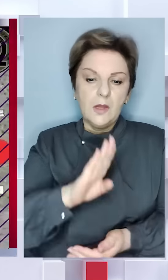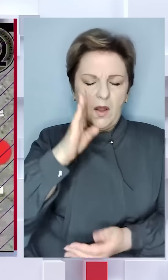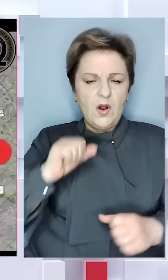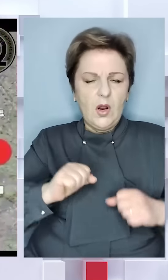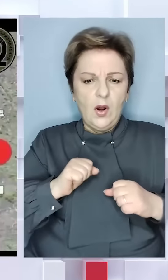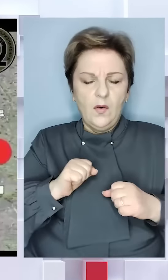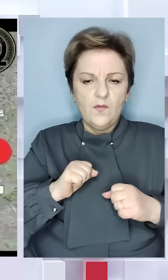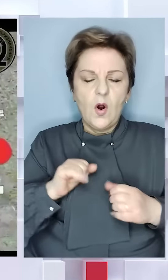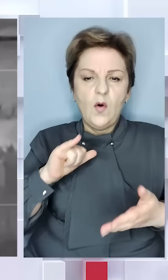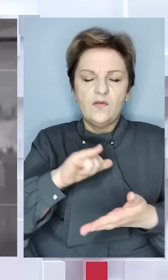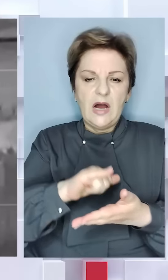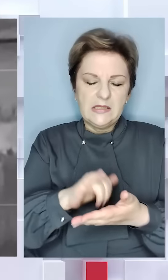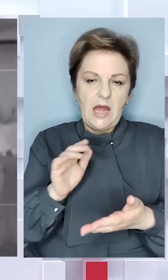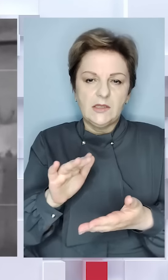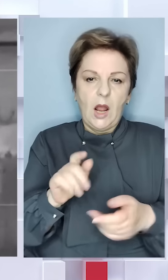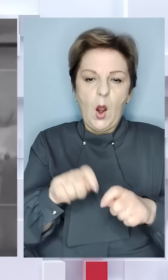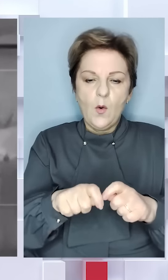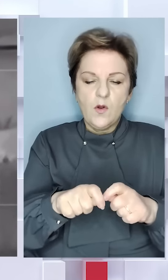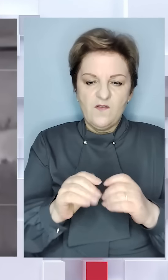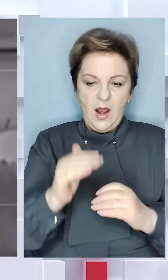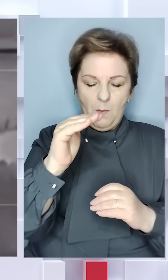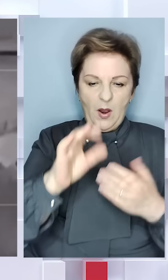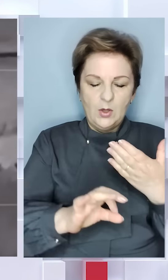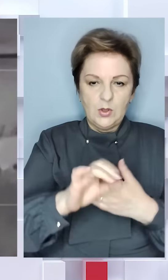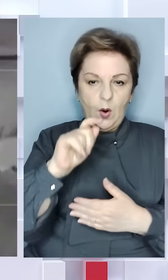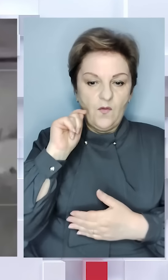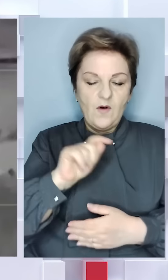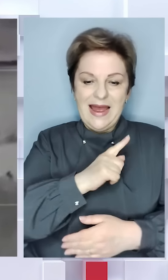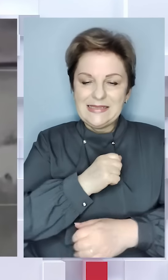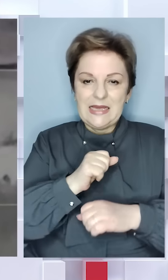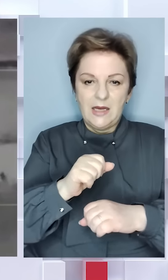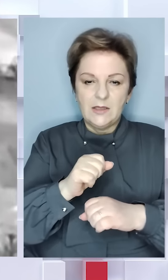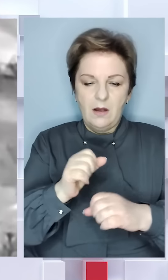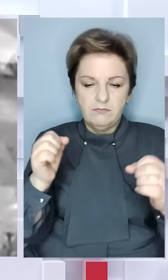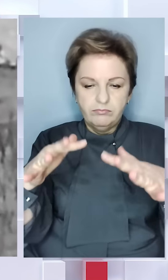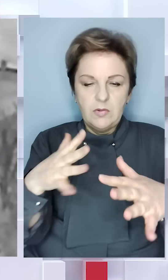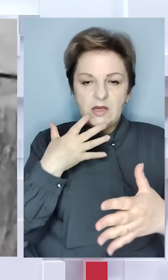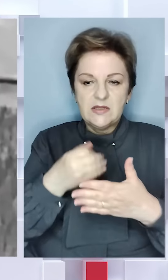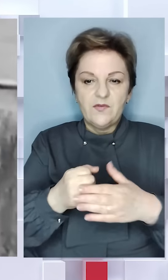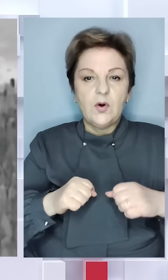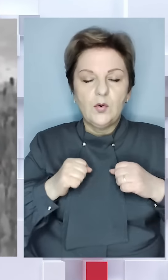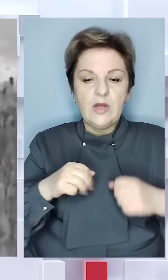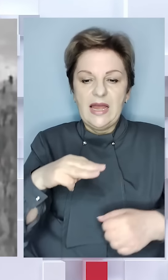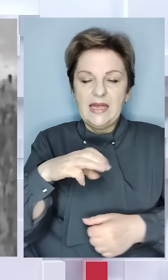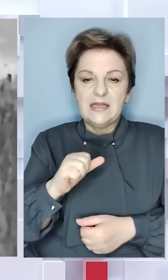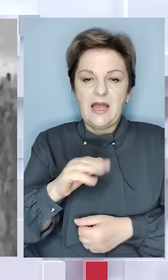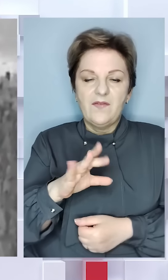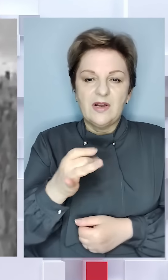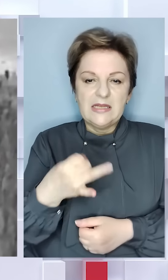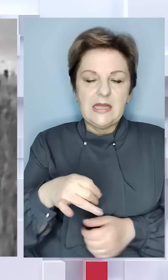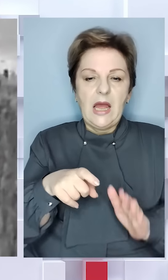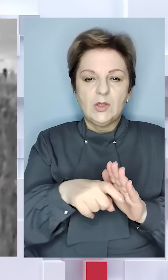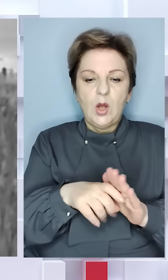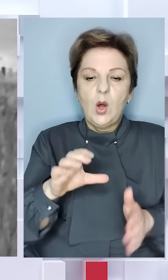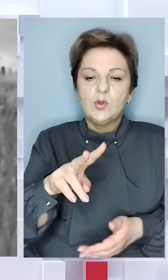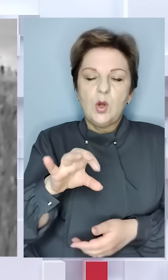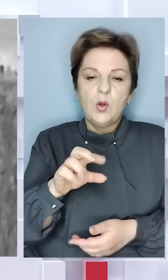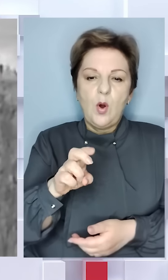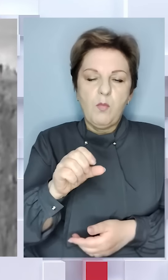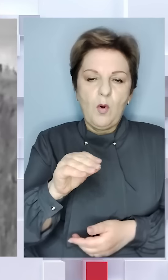Ворог намагається встановити контроль на північному сході України. Тож сили оборони концентрують свої зусилля в Таврійському, Донецькому та